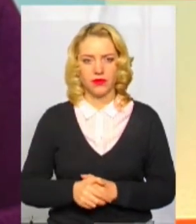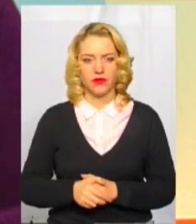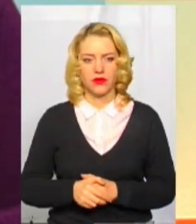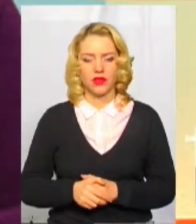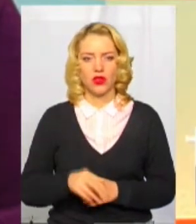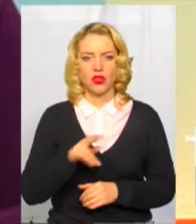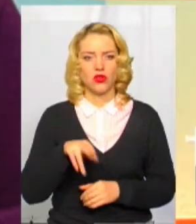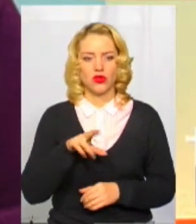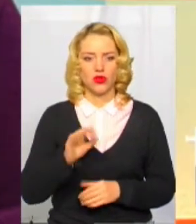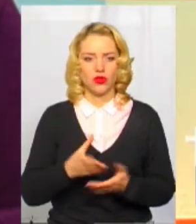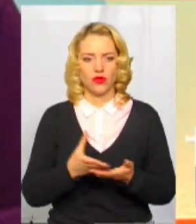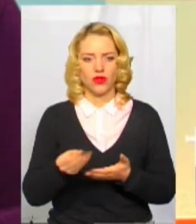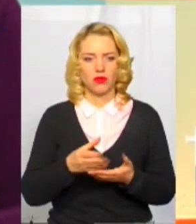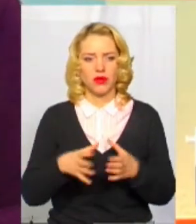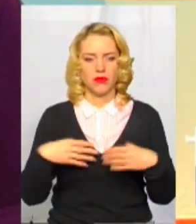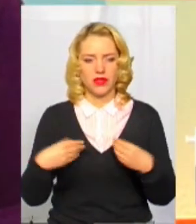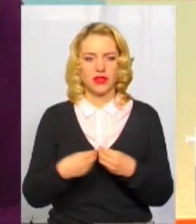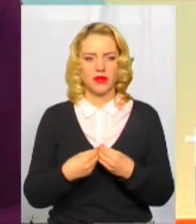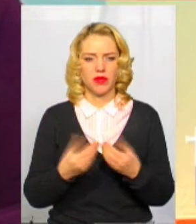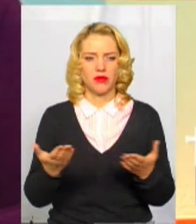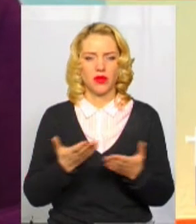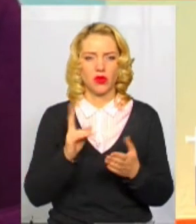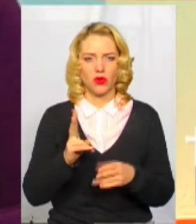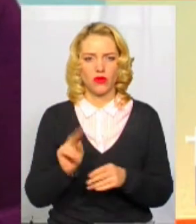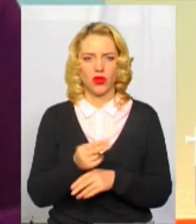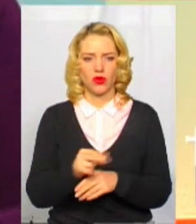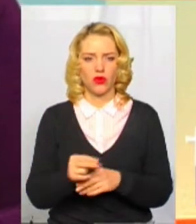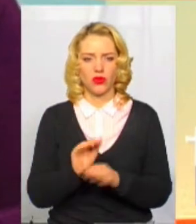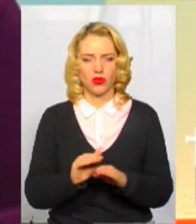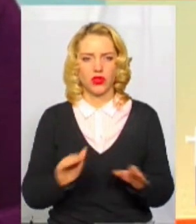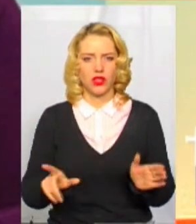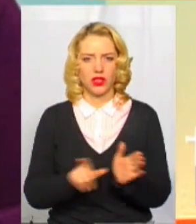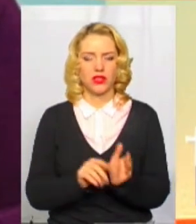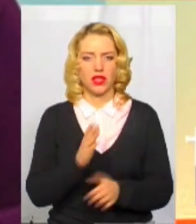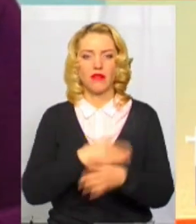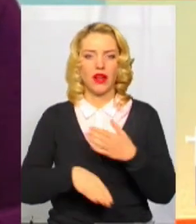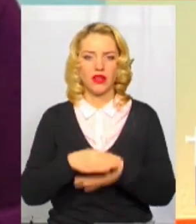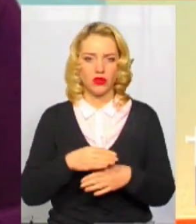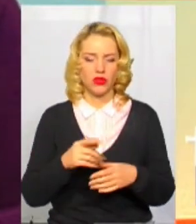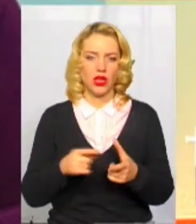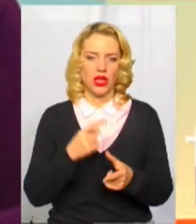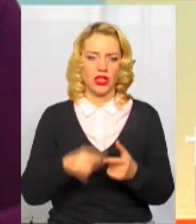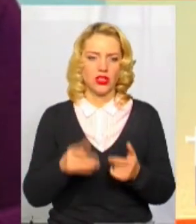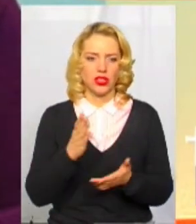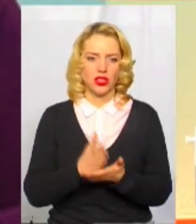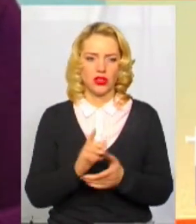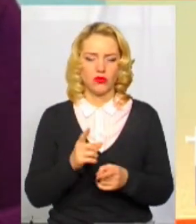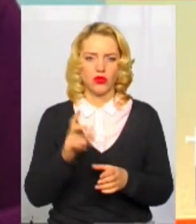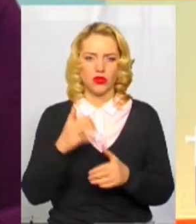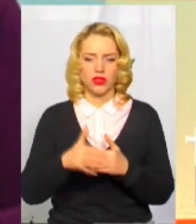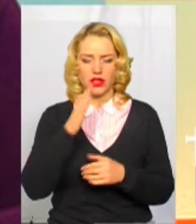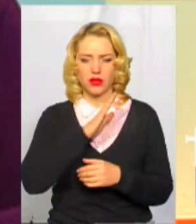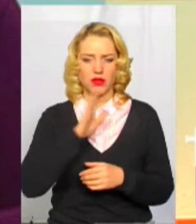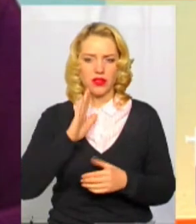році щодо виплат сім'ям, які виховують дітей з інвалідністю? І чи є, тому що серед